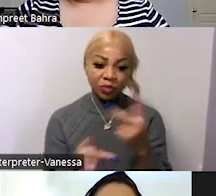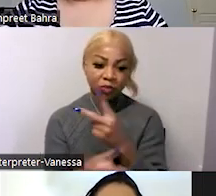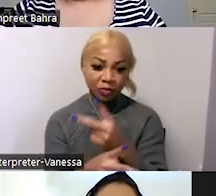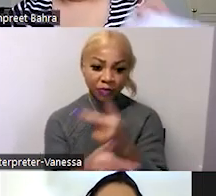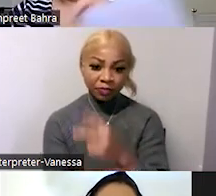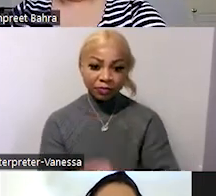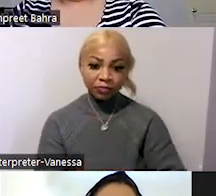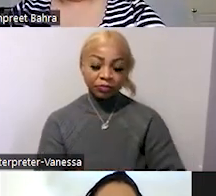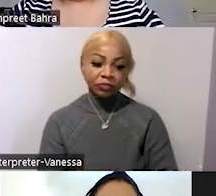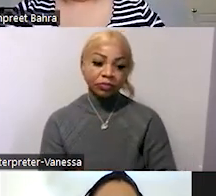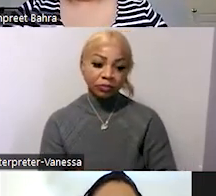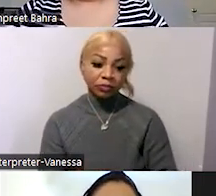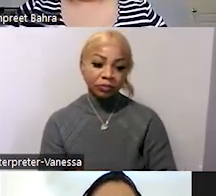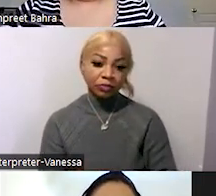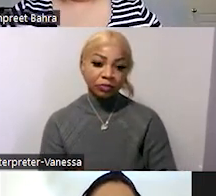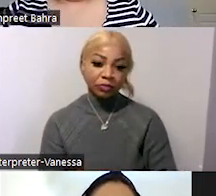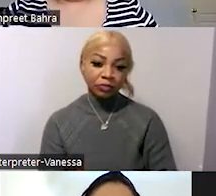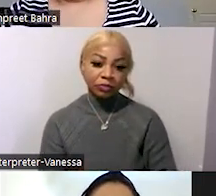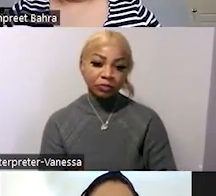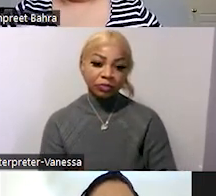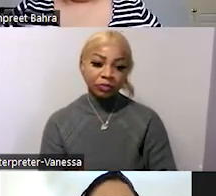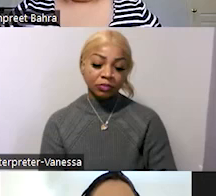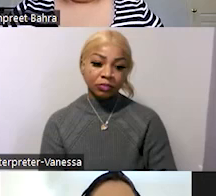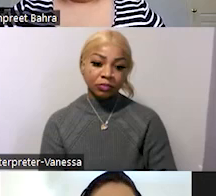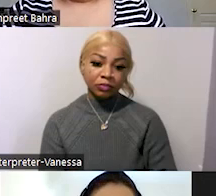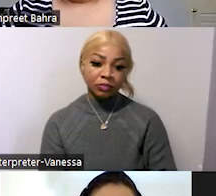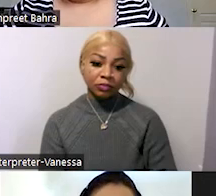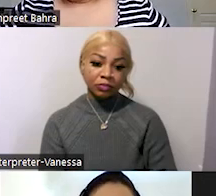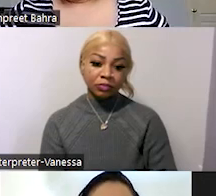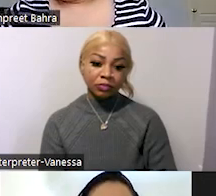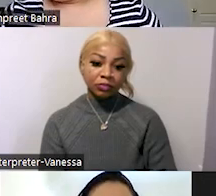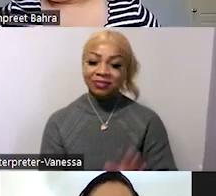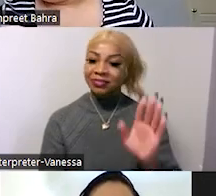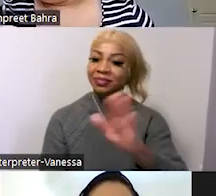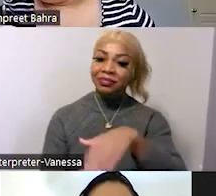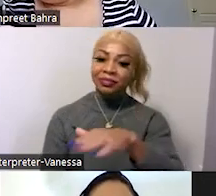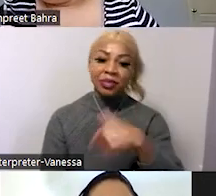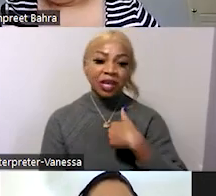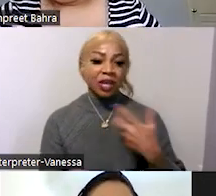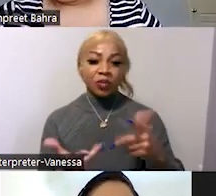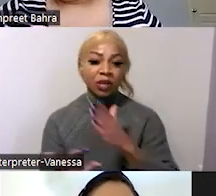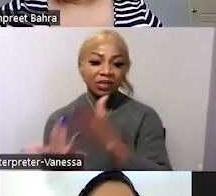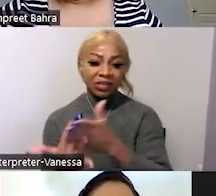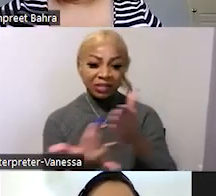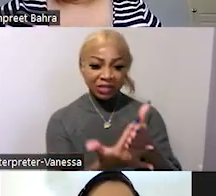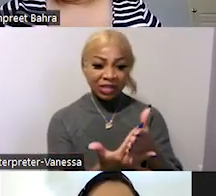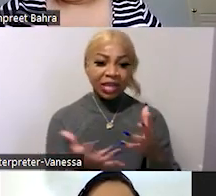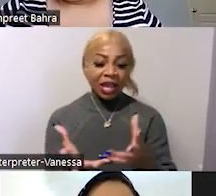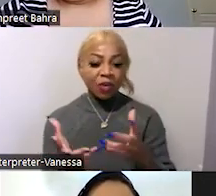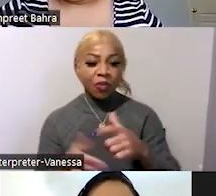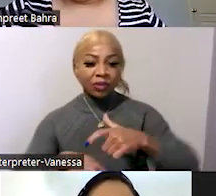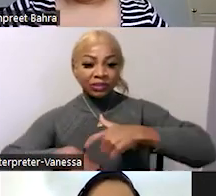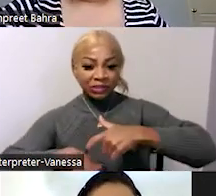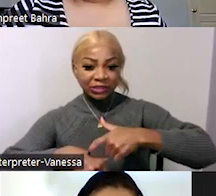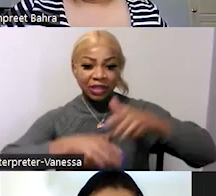et ça pourrait même sa situation pourrait même s'aggraver. Kelsey et Ramanpreet, je ne veux pas